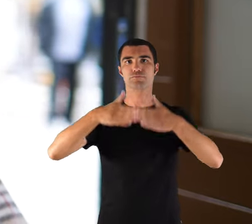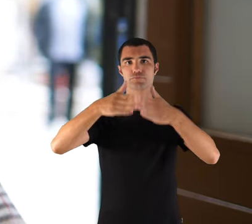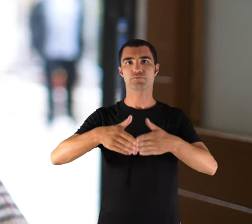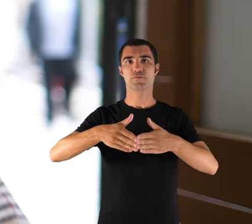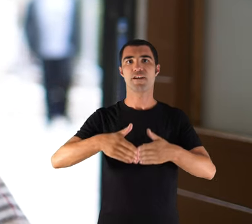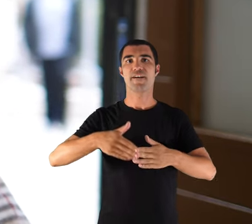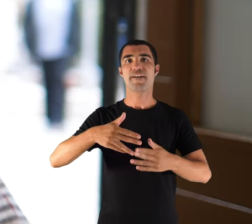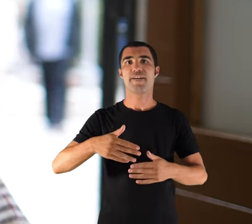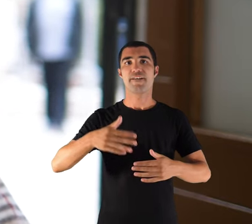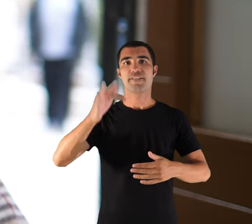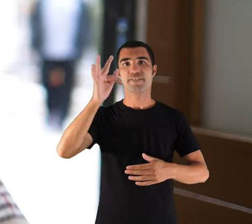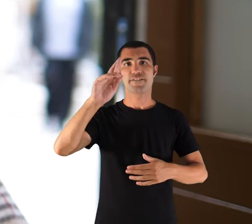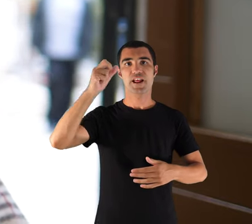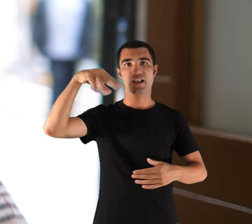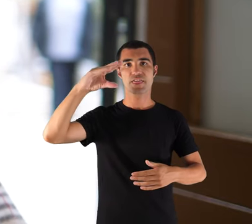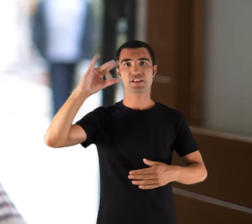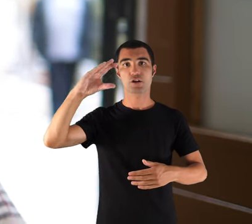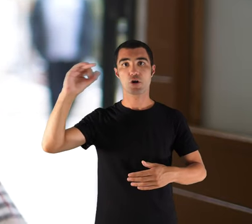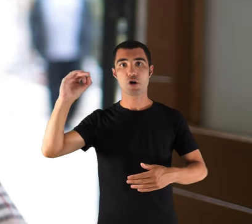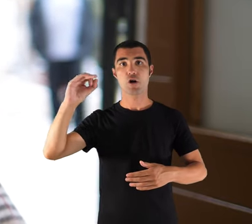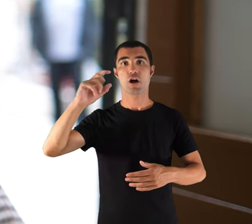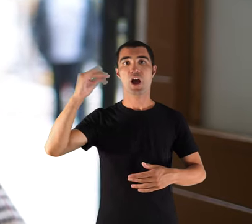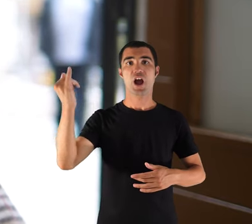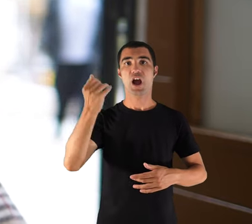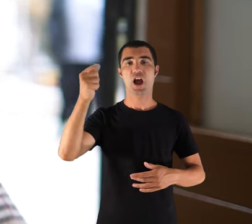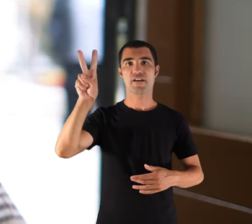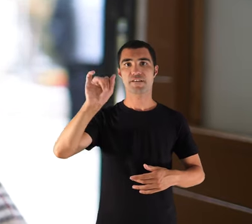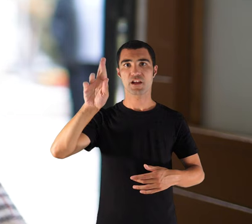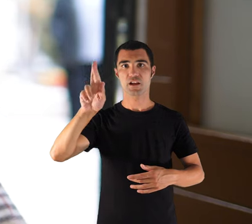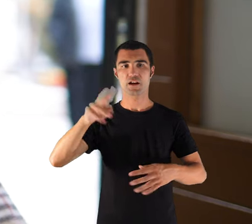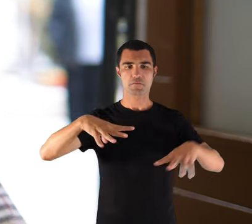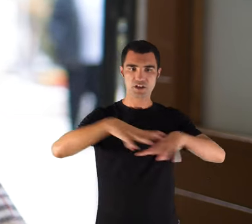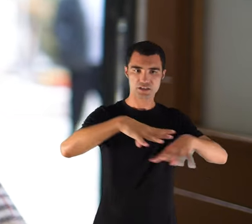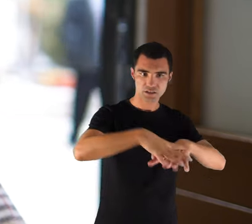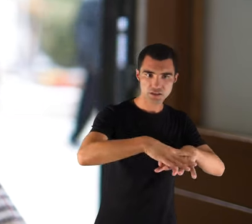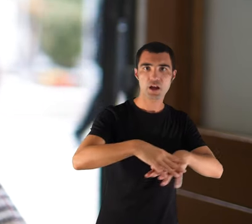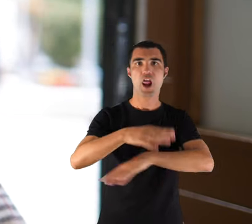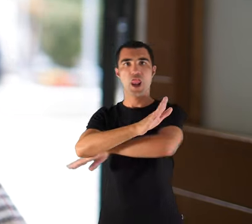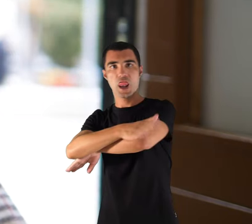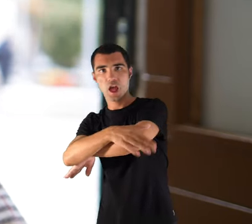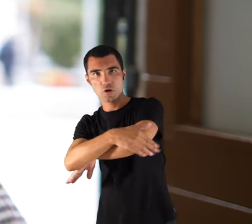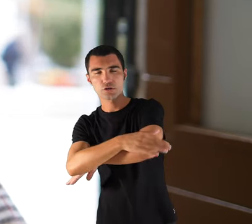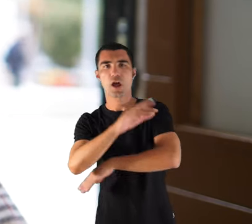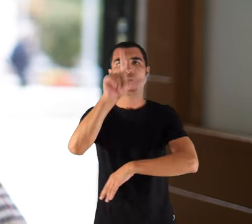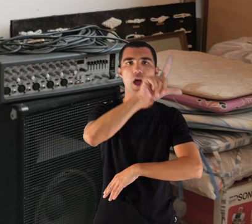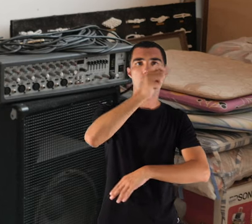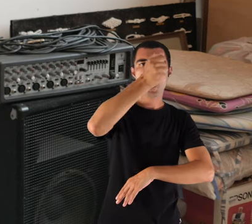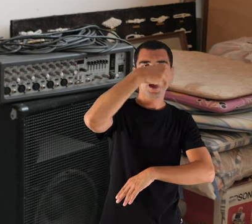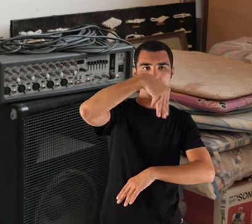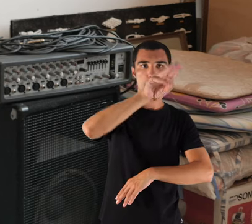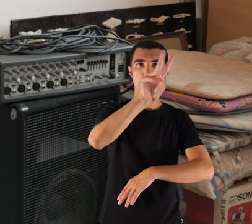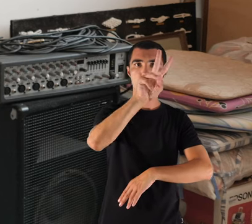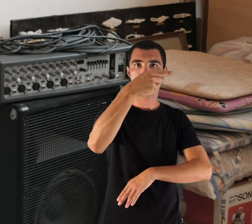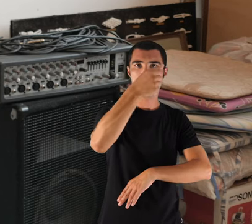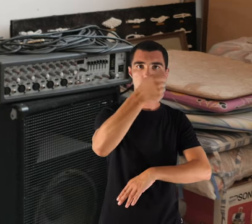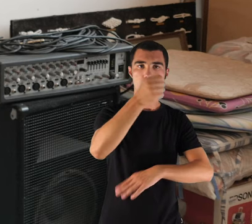deien Francisco Javier. Pescar de xerxa, anaven de llagosta, llavors feien la temporada de llampuga i jo